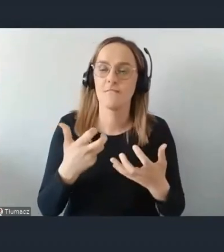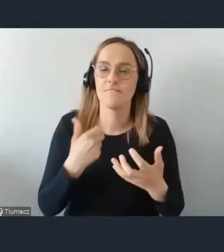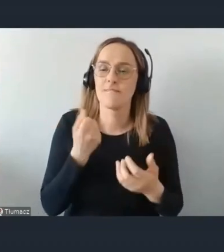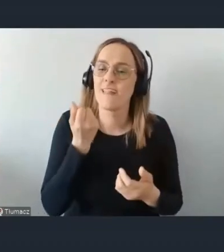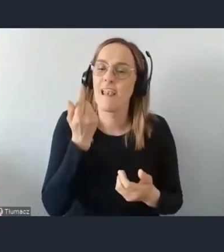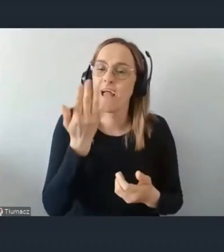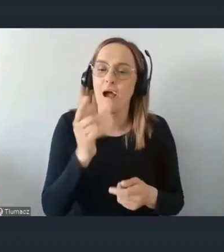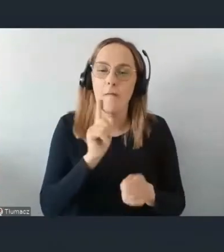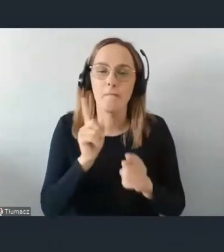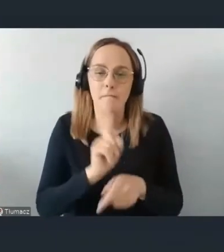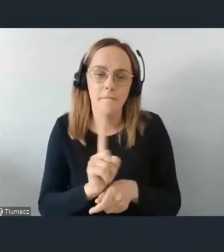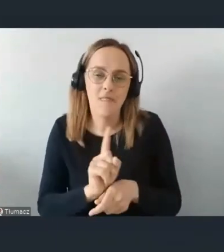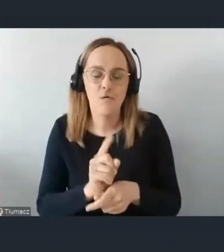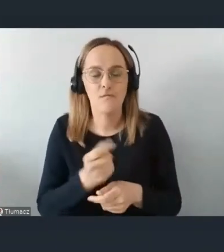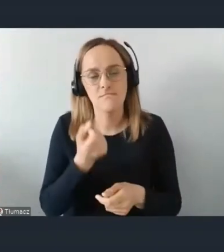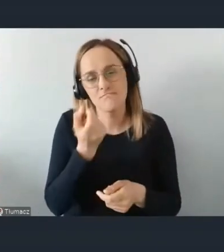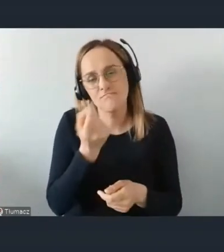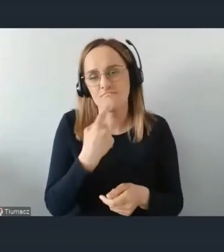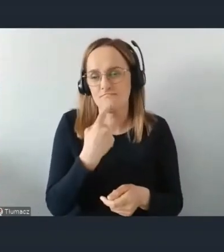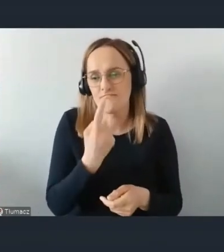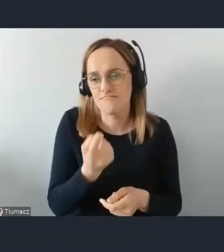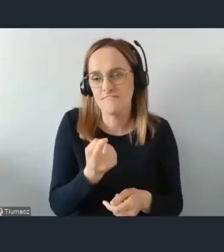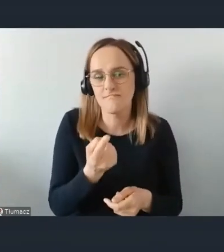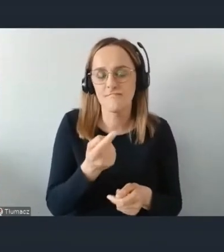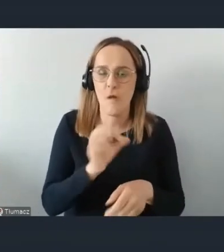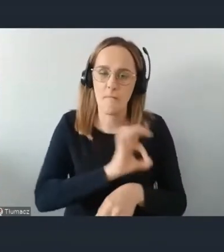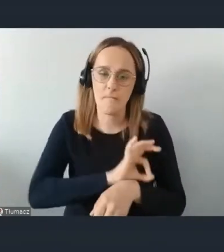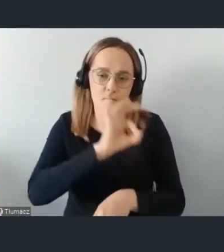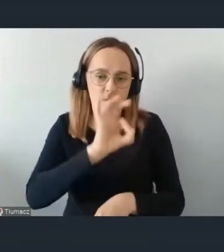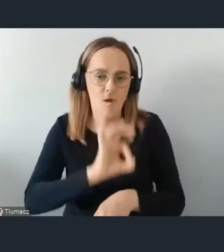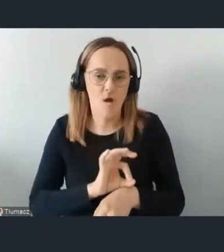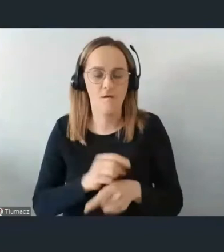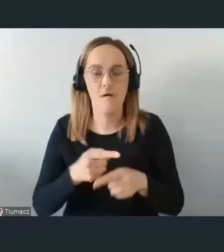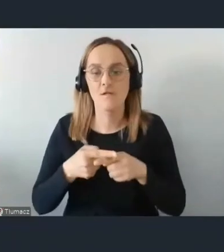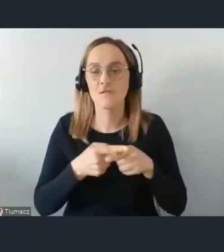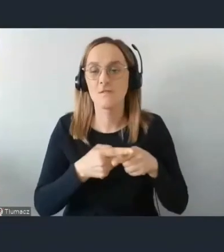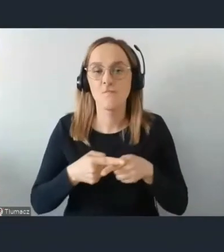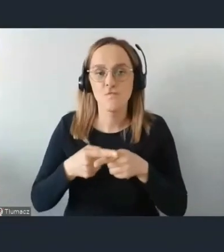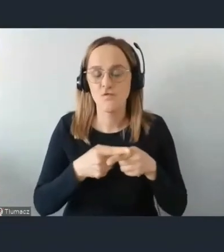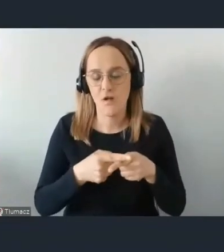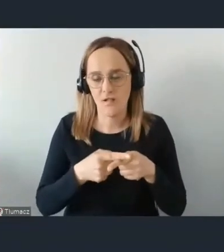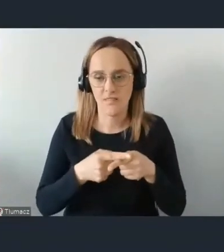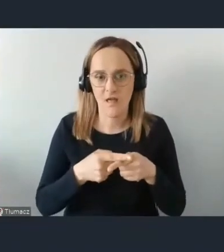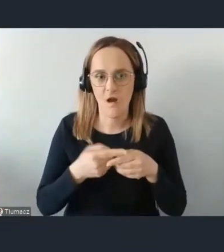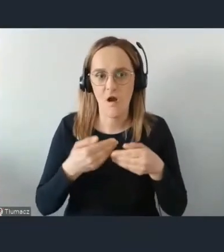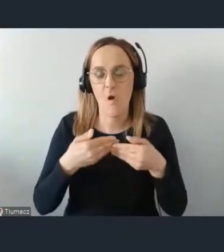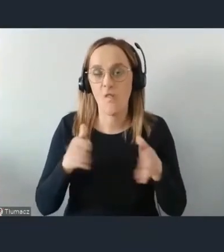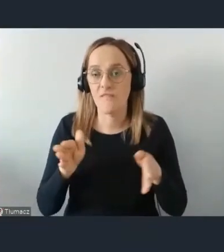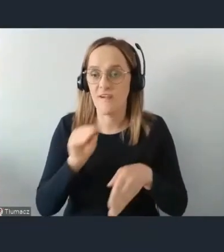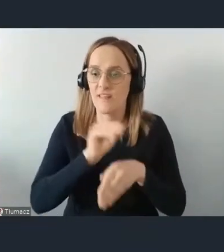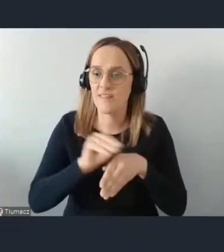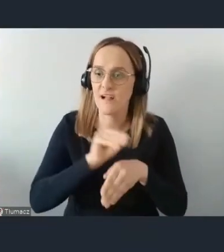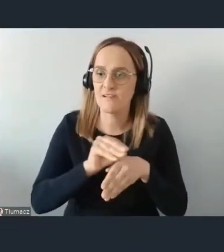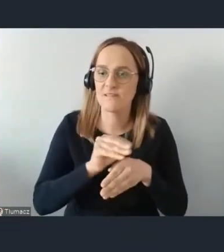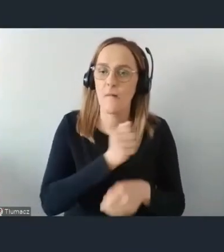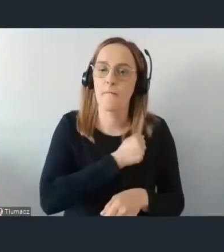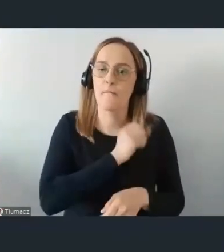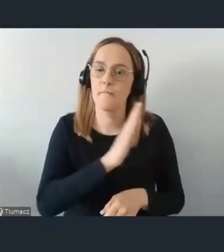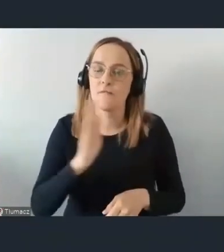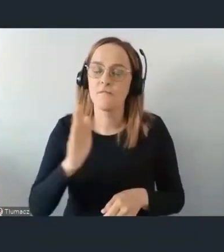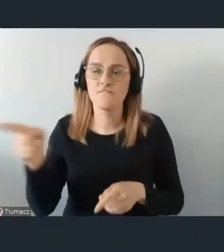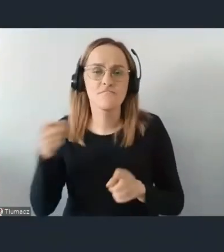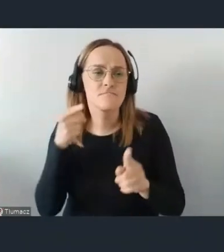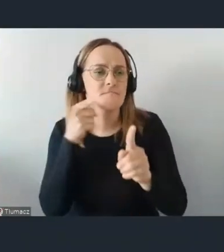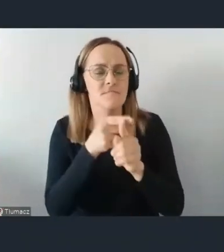minut i powiedzieć trochę o projekcie Spółdzielnia Otwartej Edukacji w Bibliotece. Jest to projekt